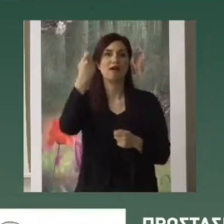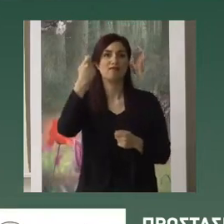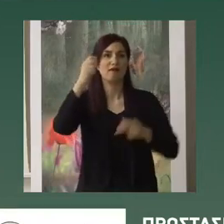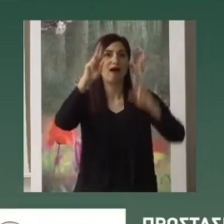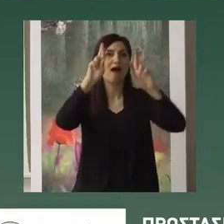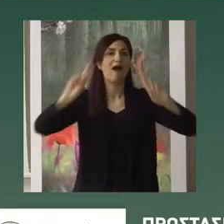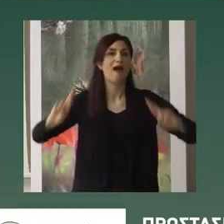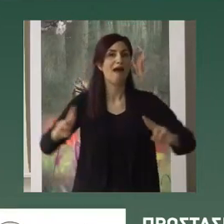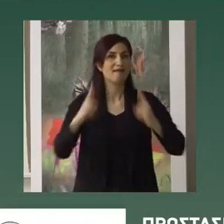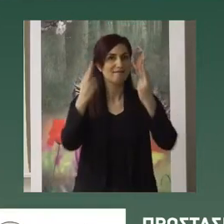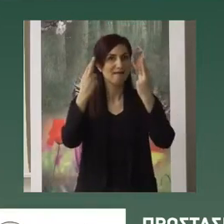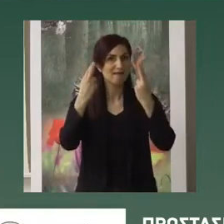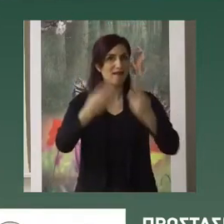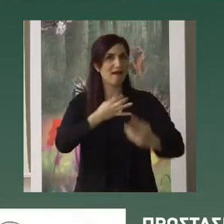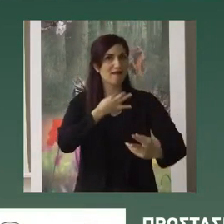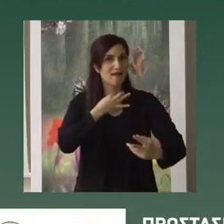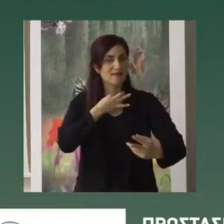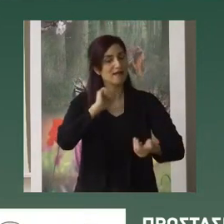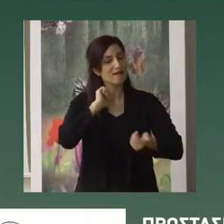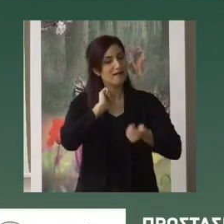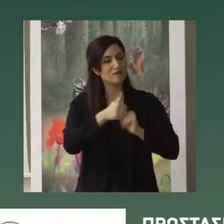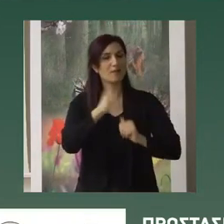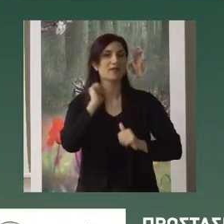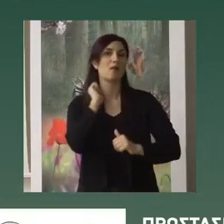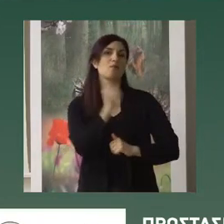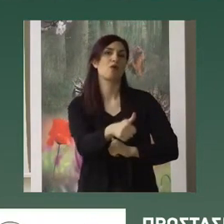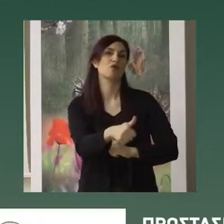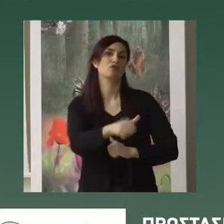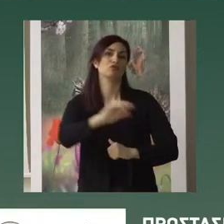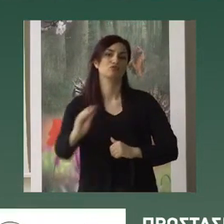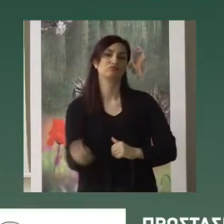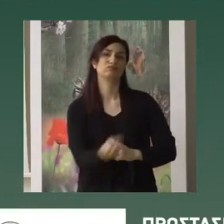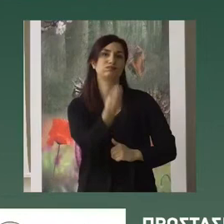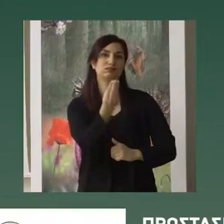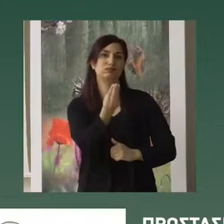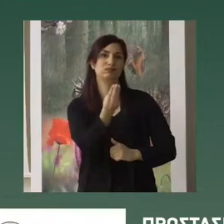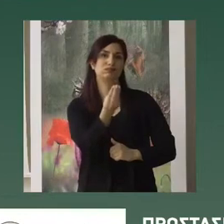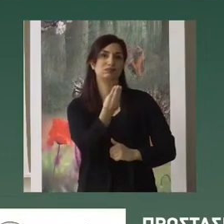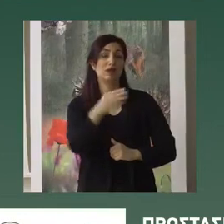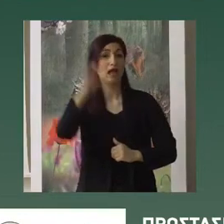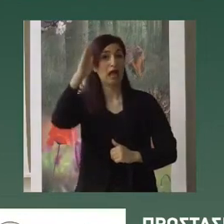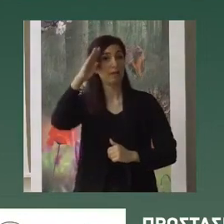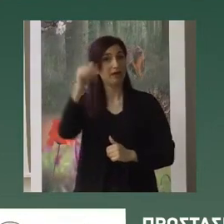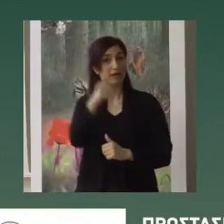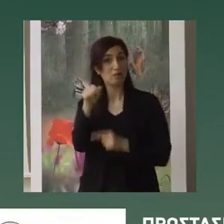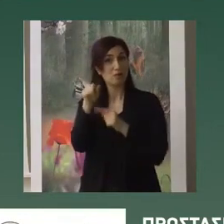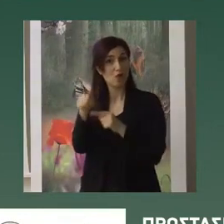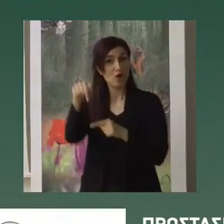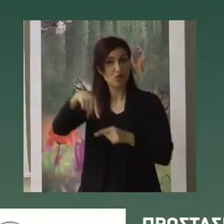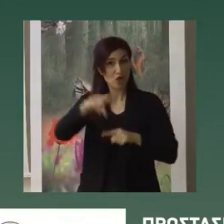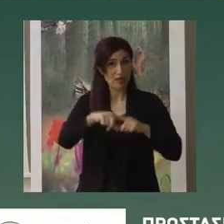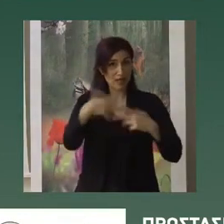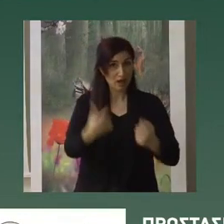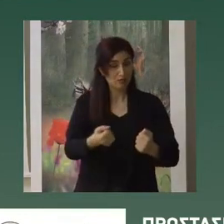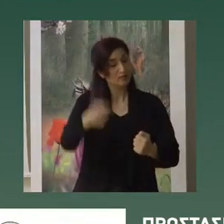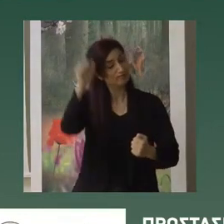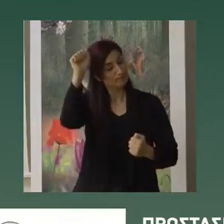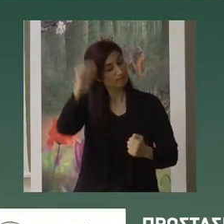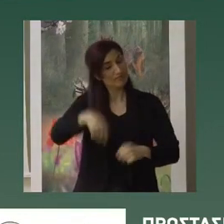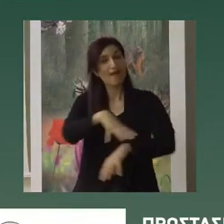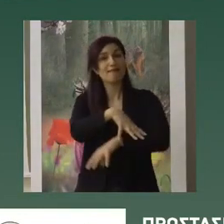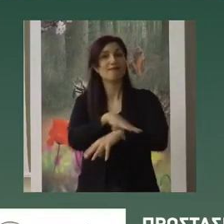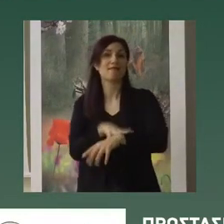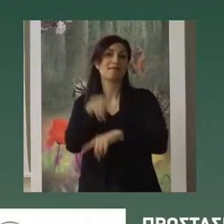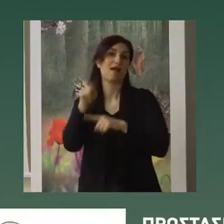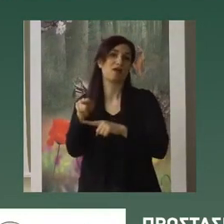ενέργειας. Μα πρέπει να το δούμε μόνο στις ΗΠΑ, μήπως υπάρχει και σε εμάς. Σταύρος Νιάρχος. Η οροφή του